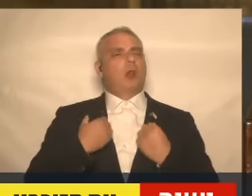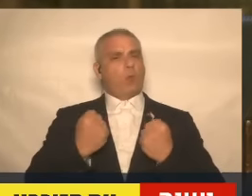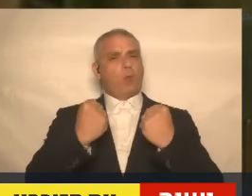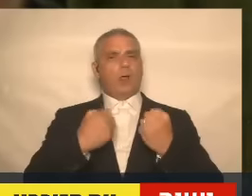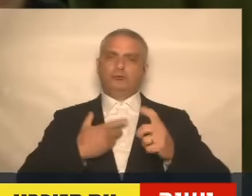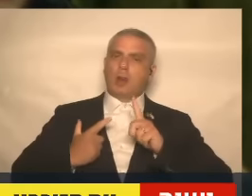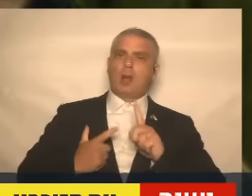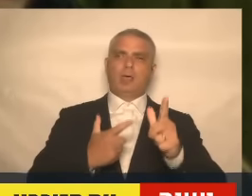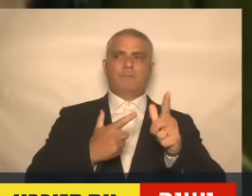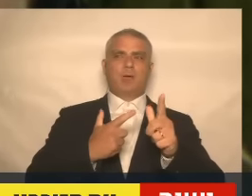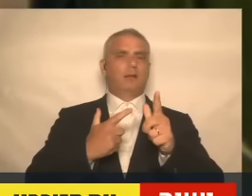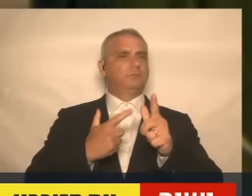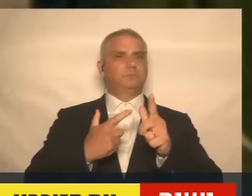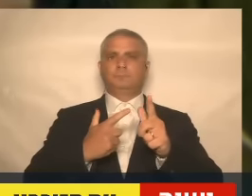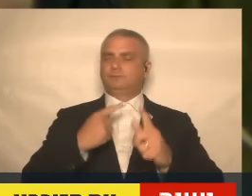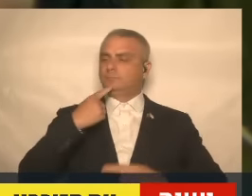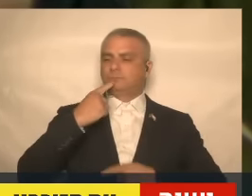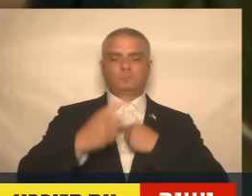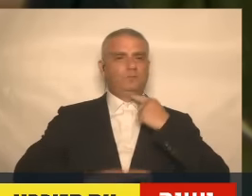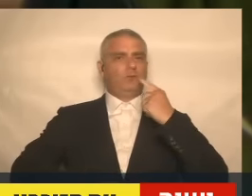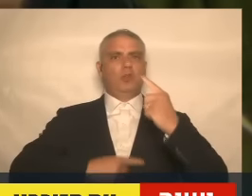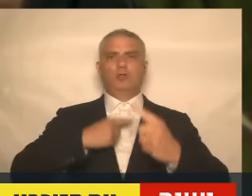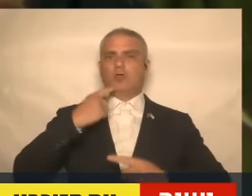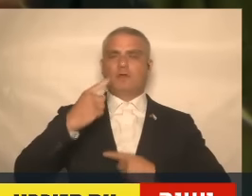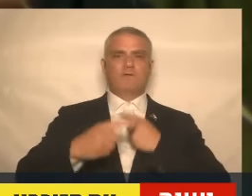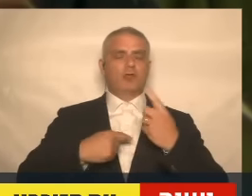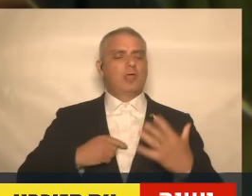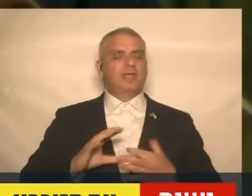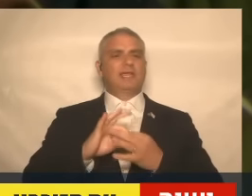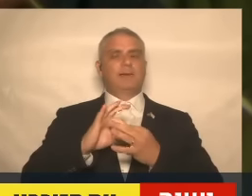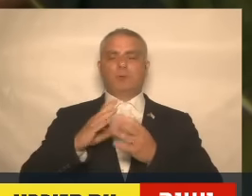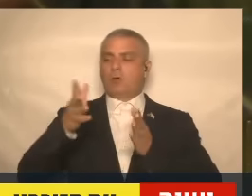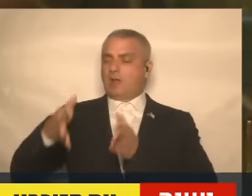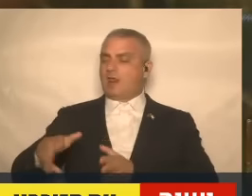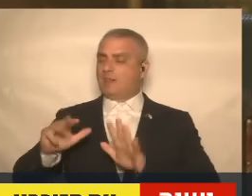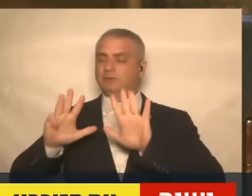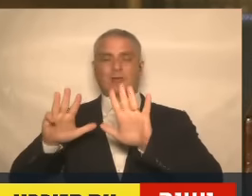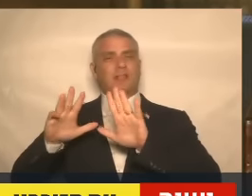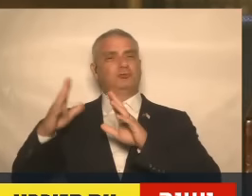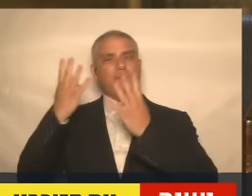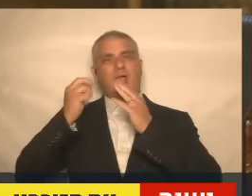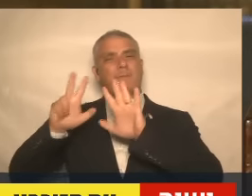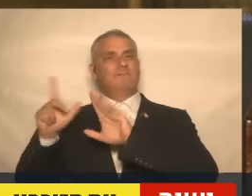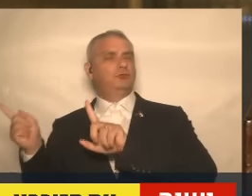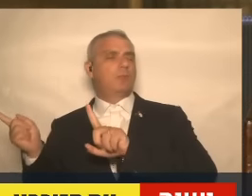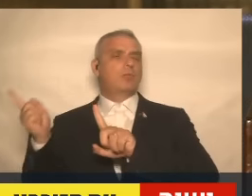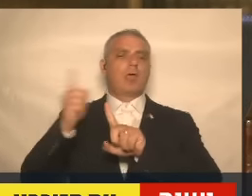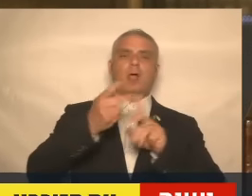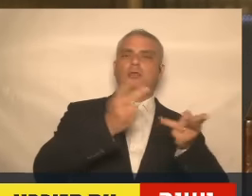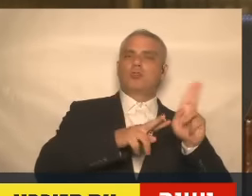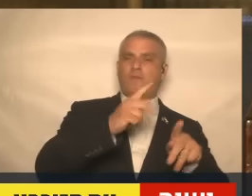לחימה שבכל דור ודור. חיבור בין חלקה 9 מתשח לחלקות